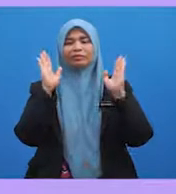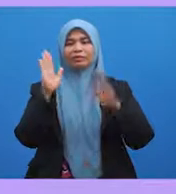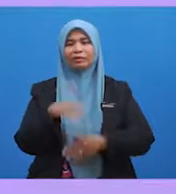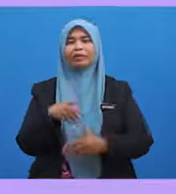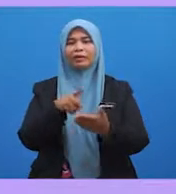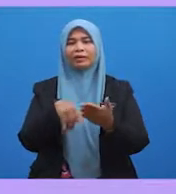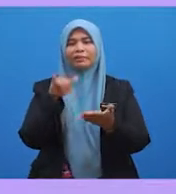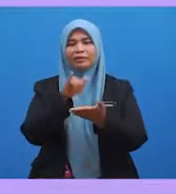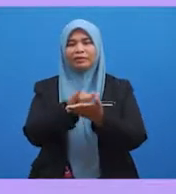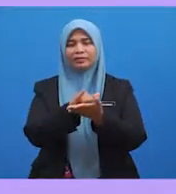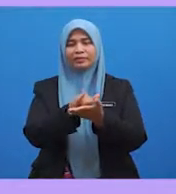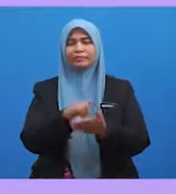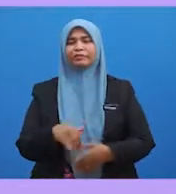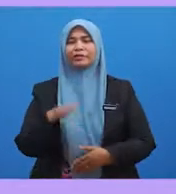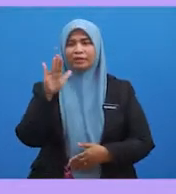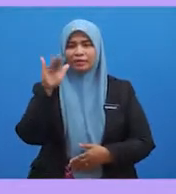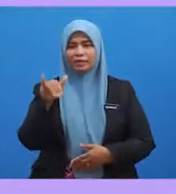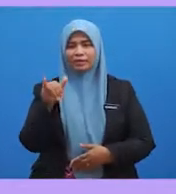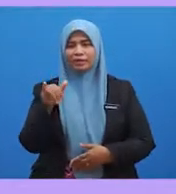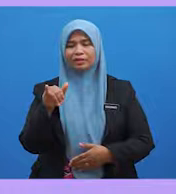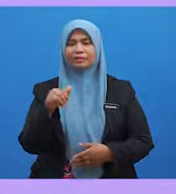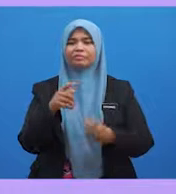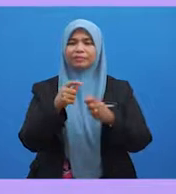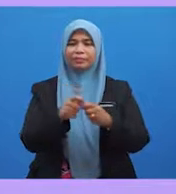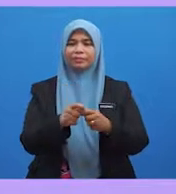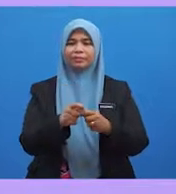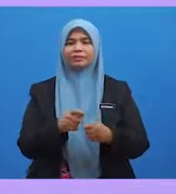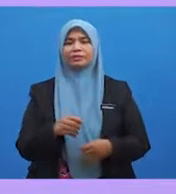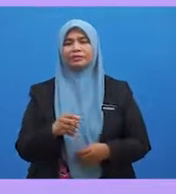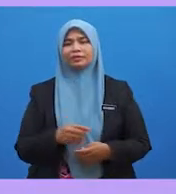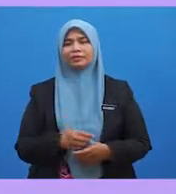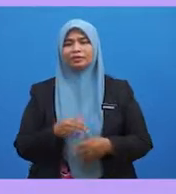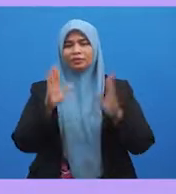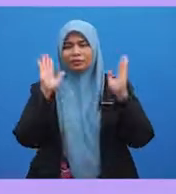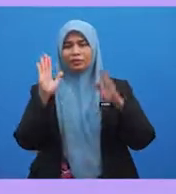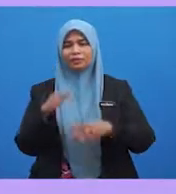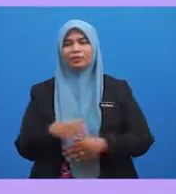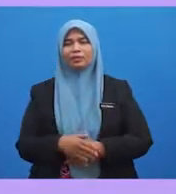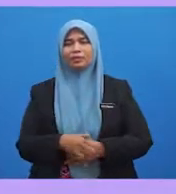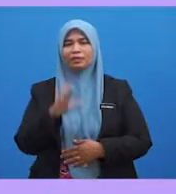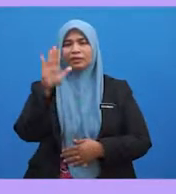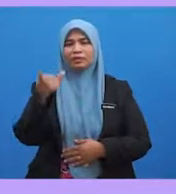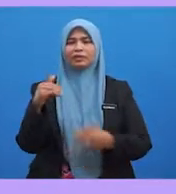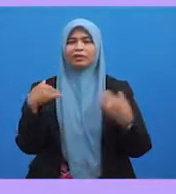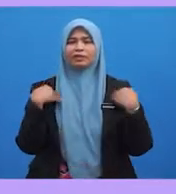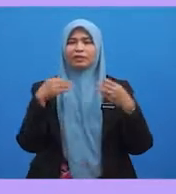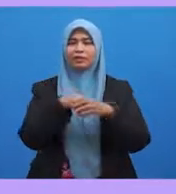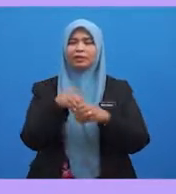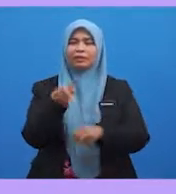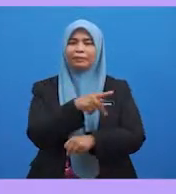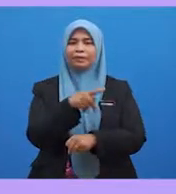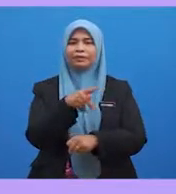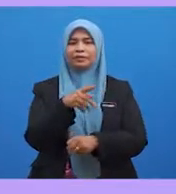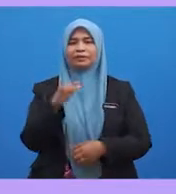Ya, tepat sekali. Solat yang terkandung dalam pantun tadi ialah